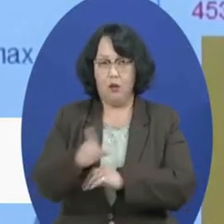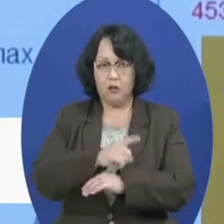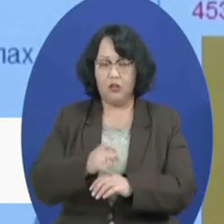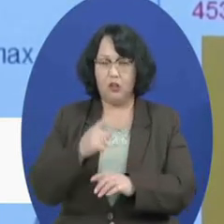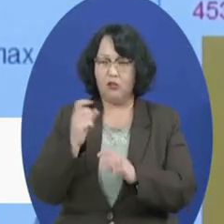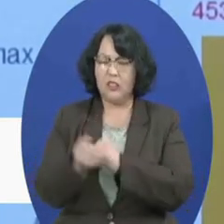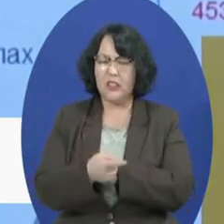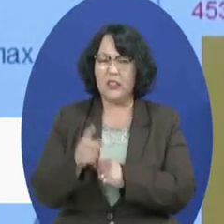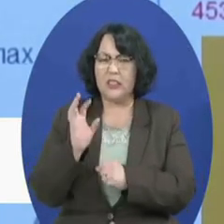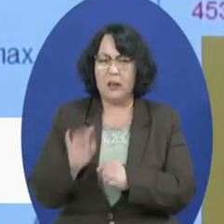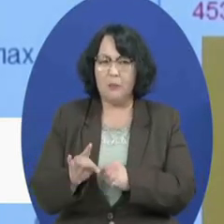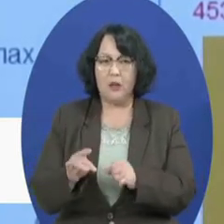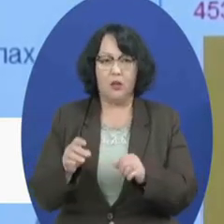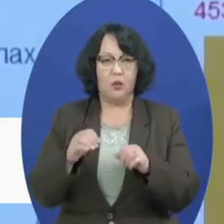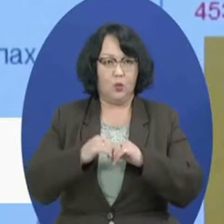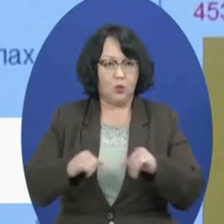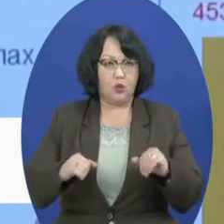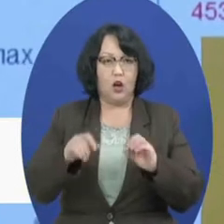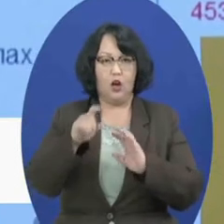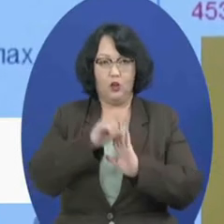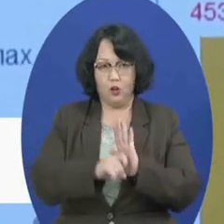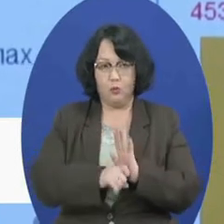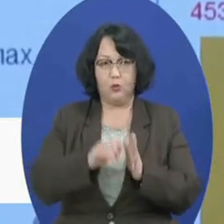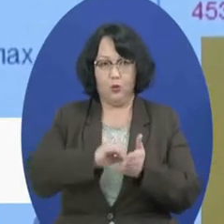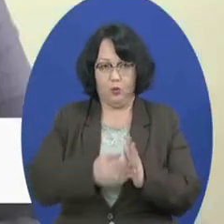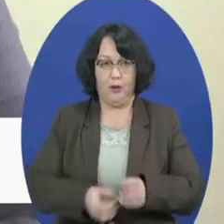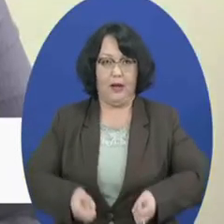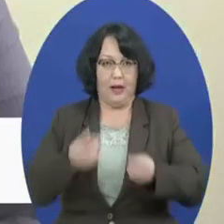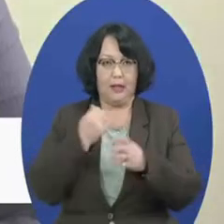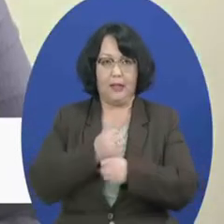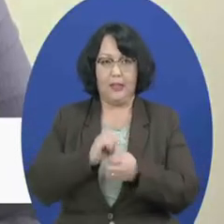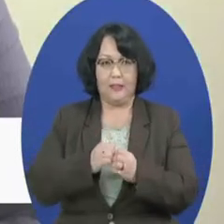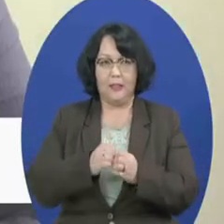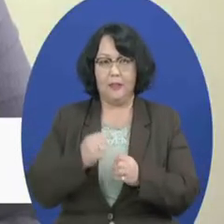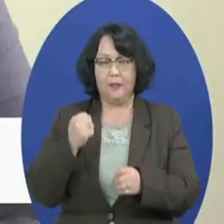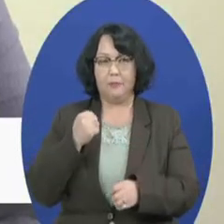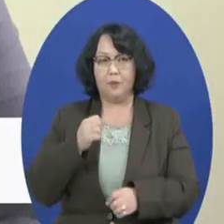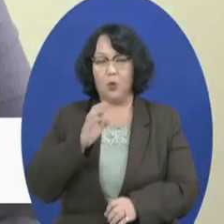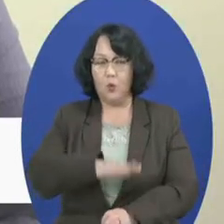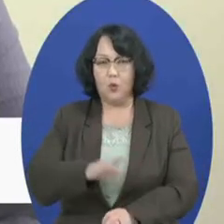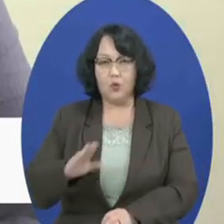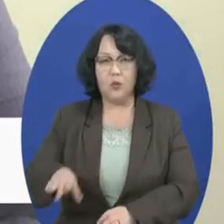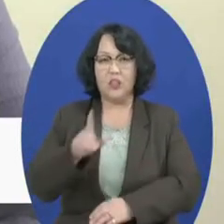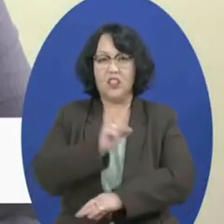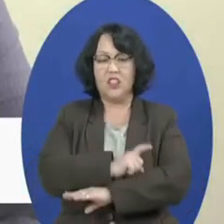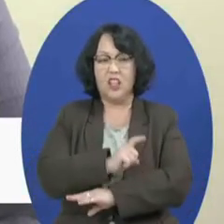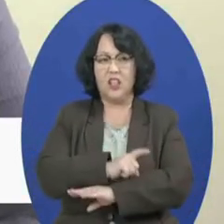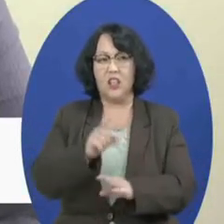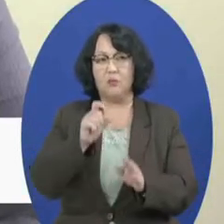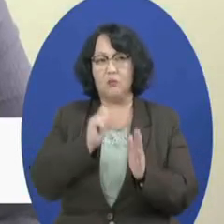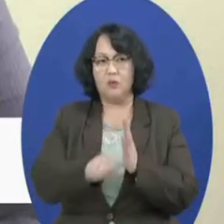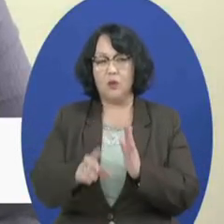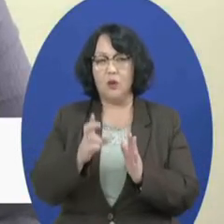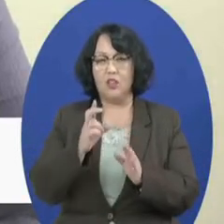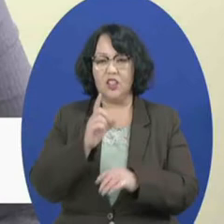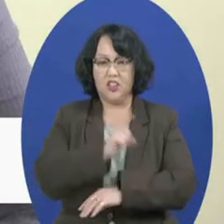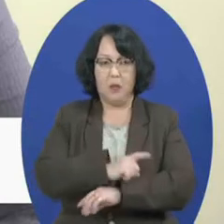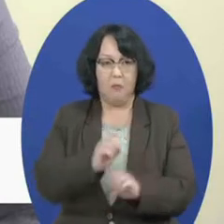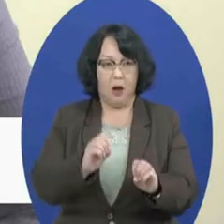дээр бид тусдаа хөтөлбөр төлгөө гаргаж ажиллана. Хүүхдүүдийг хичээлийн бусдыг нь яаж ашиглах вэ гэдэг талаар ч гэсэн